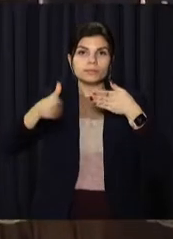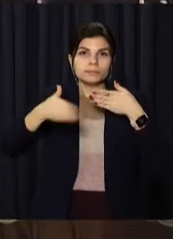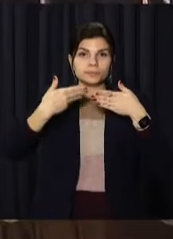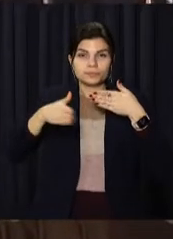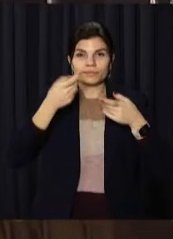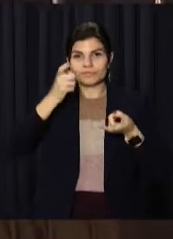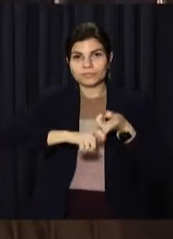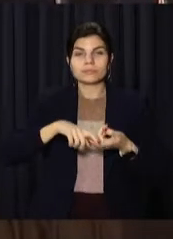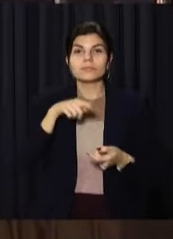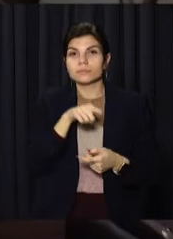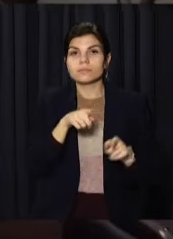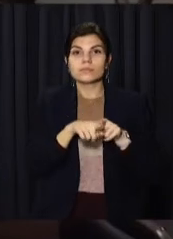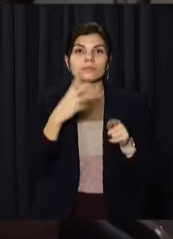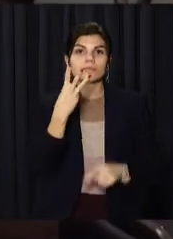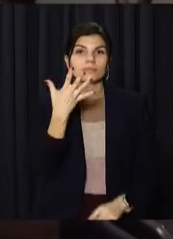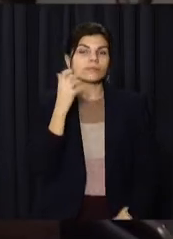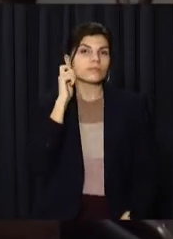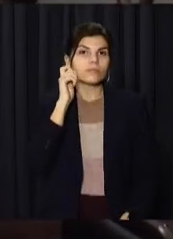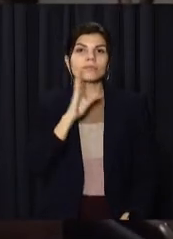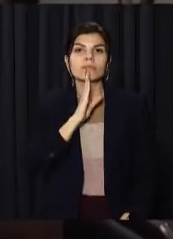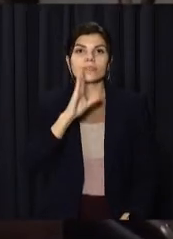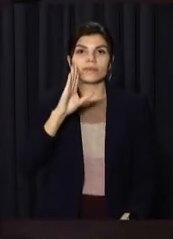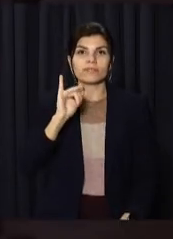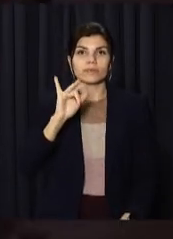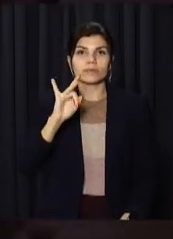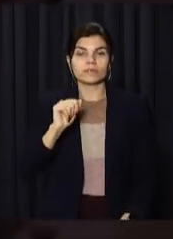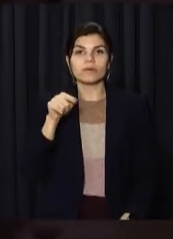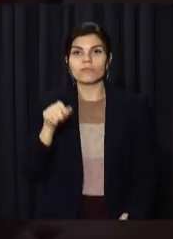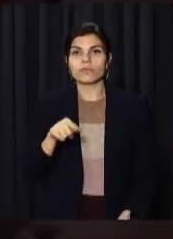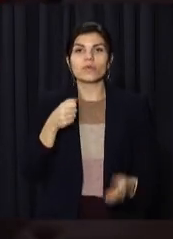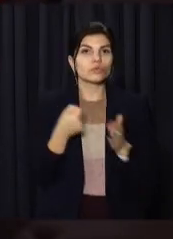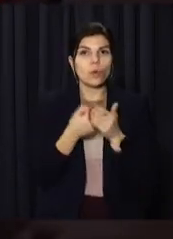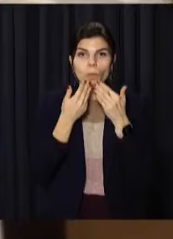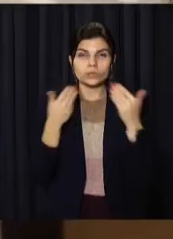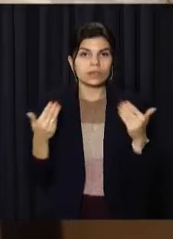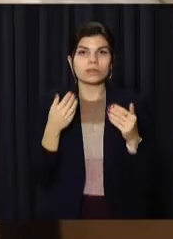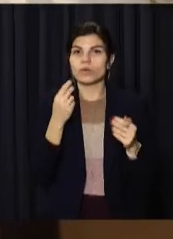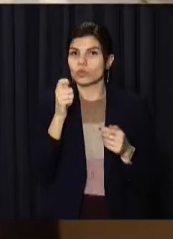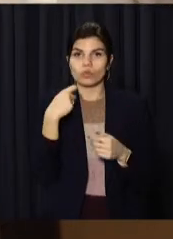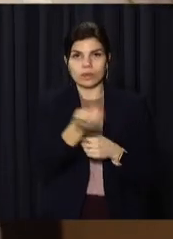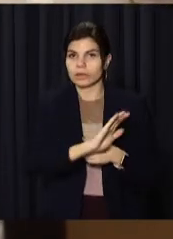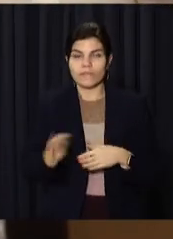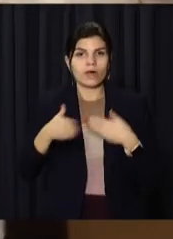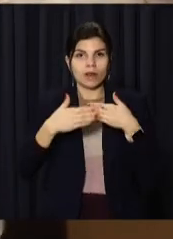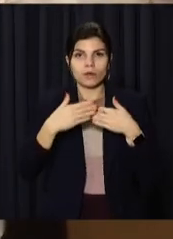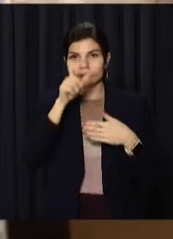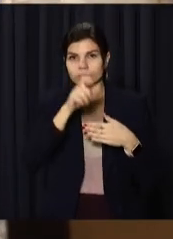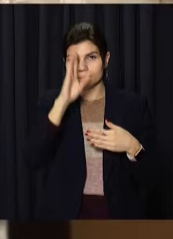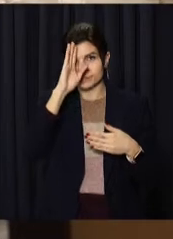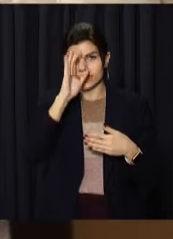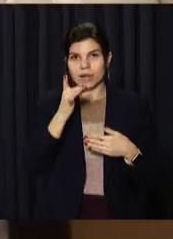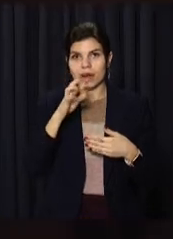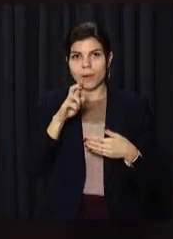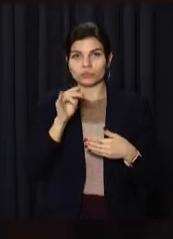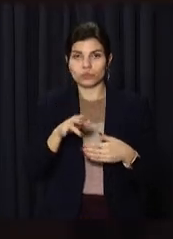воєнізованої охорони. Це 35-річна Віра Лебединець. Вона до останнього не віддавала ключі від дверей Рябчуку, аж поки той